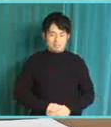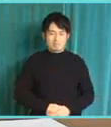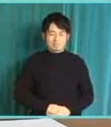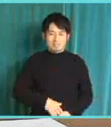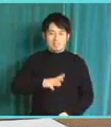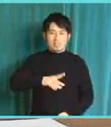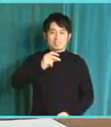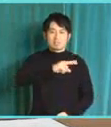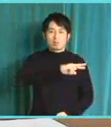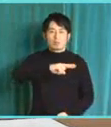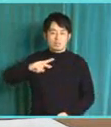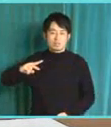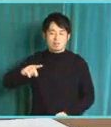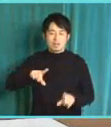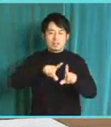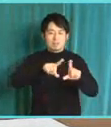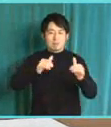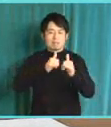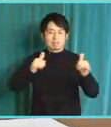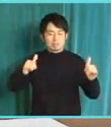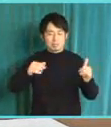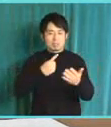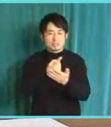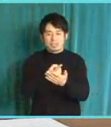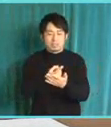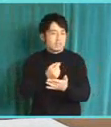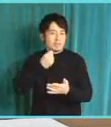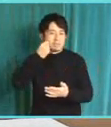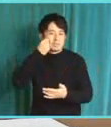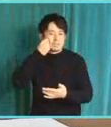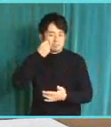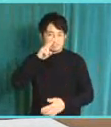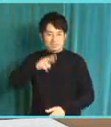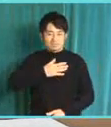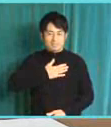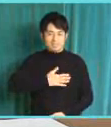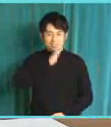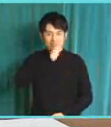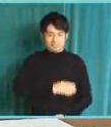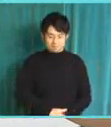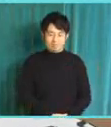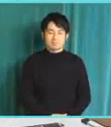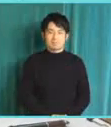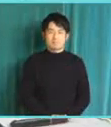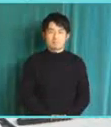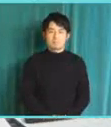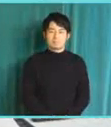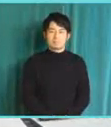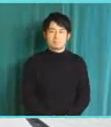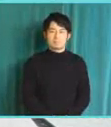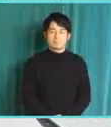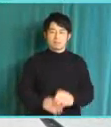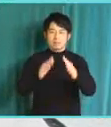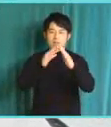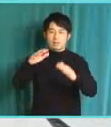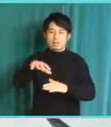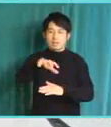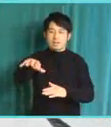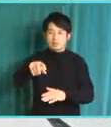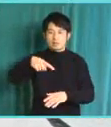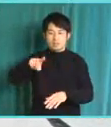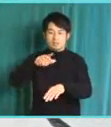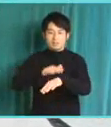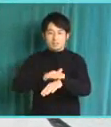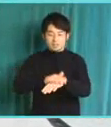ましては、一般の方は参加できませんので、そこだけ ご了承いただければと思っております。 それでは会場までのアク